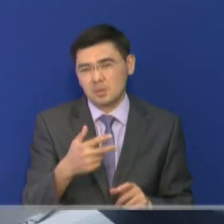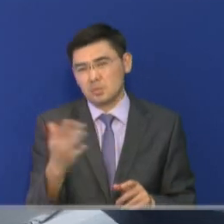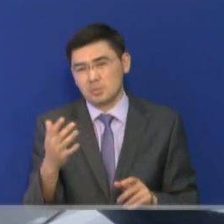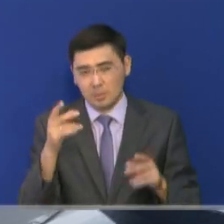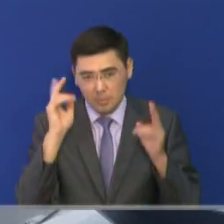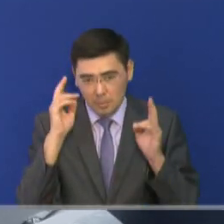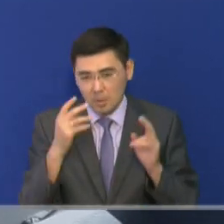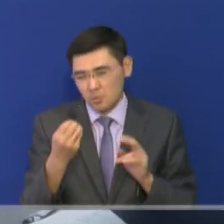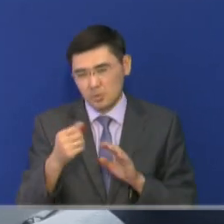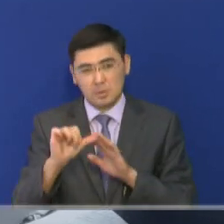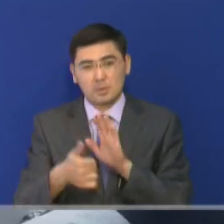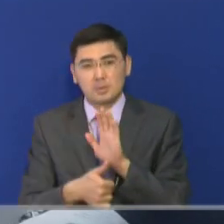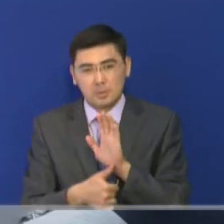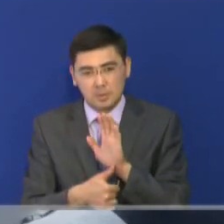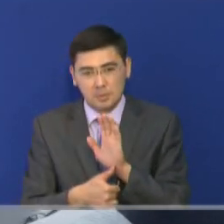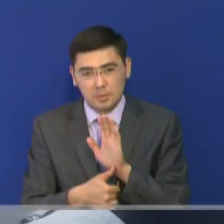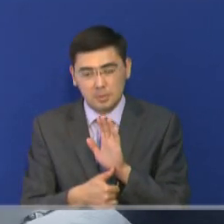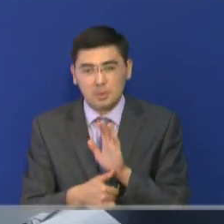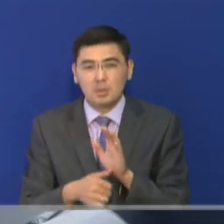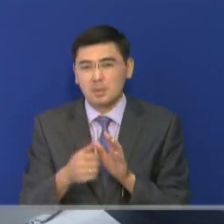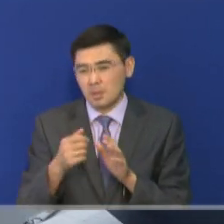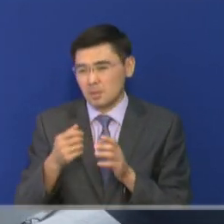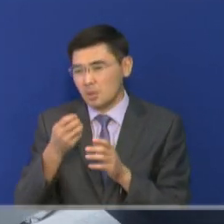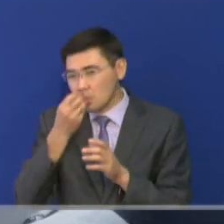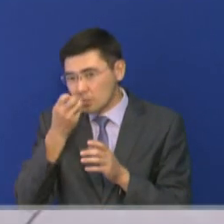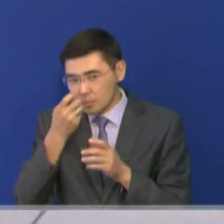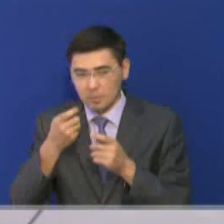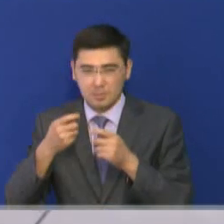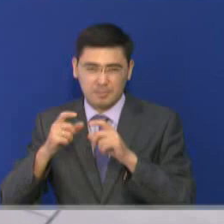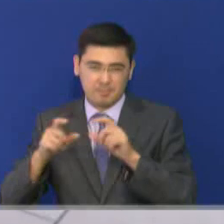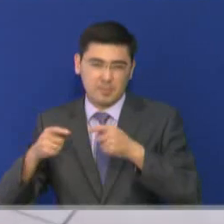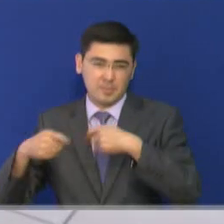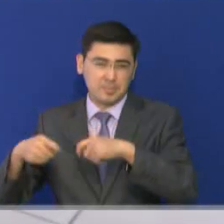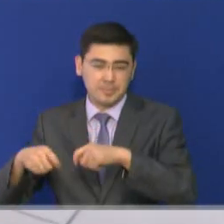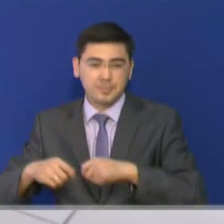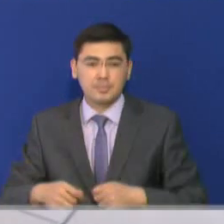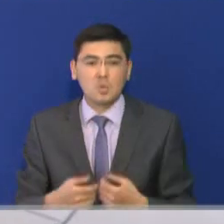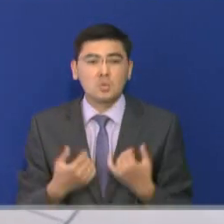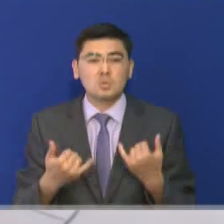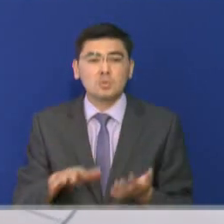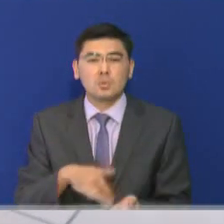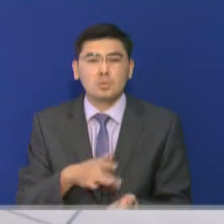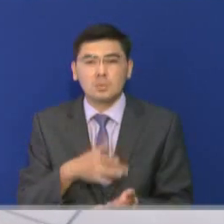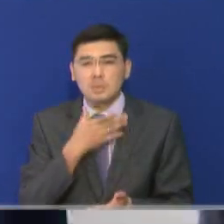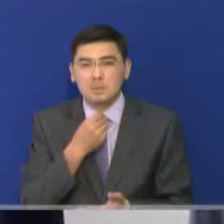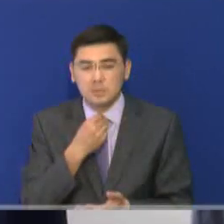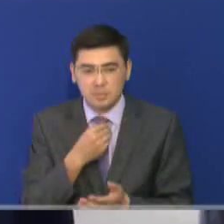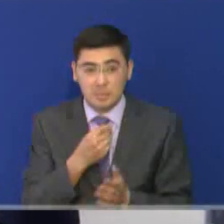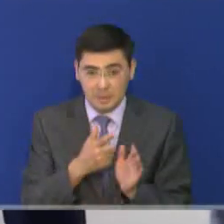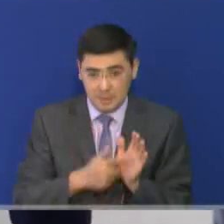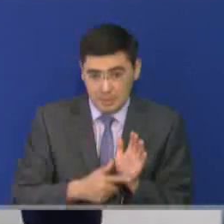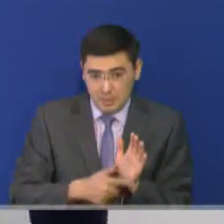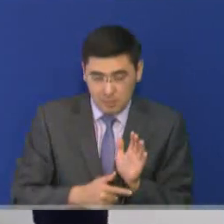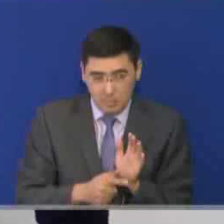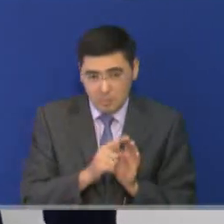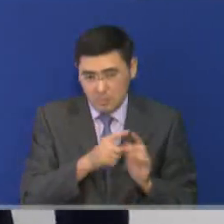и 16 точек по реализации цветов. На сегодняшний день в городе работают около 70